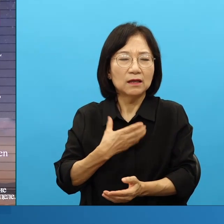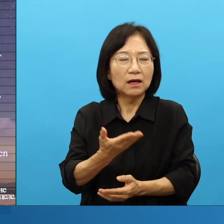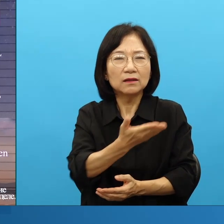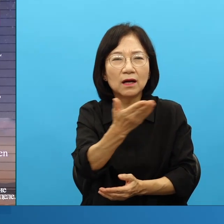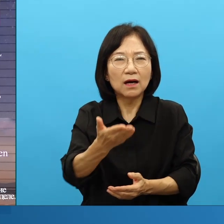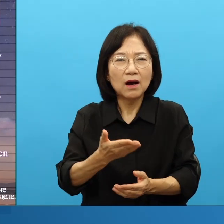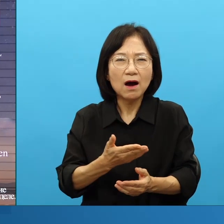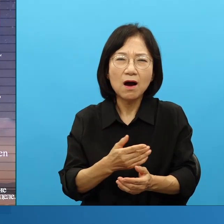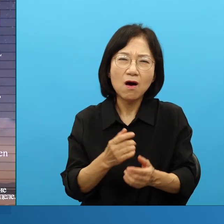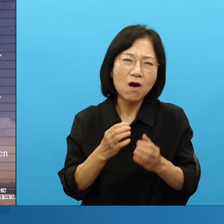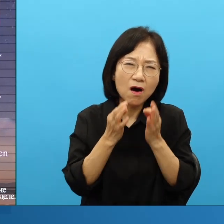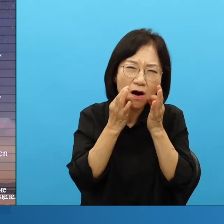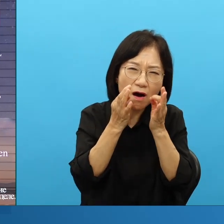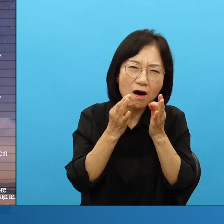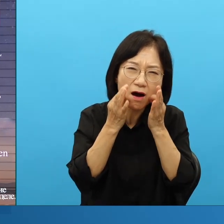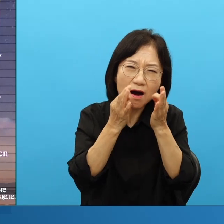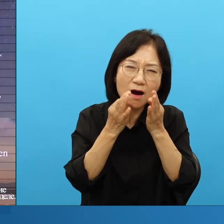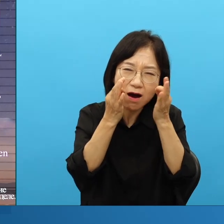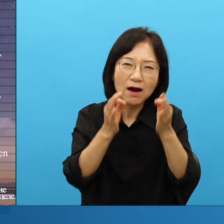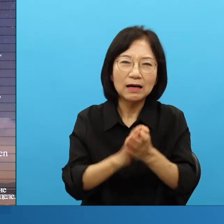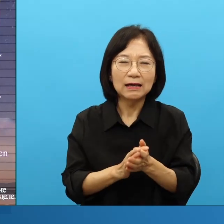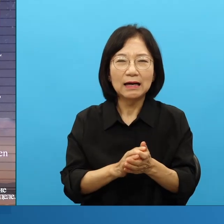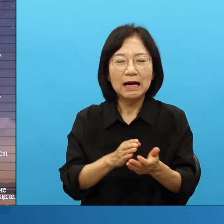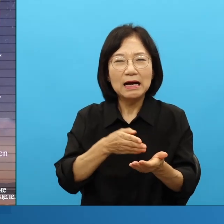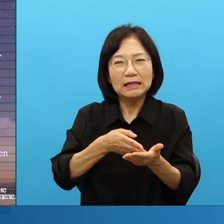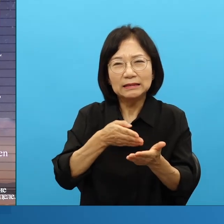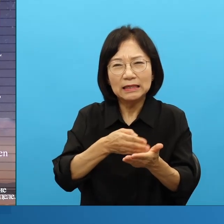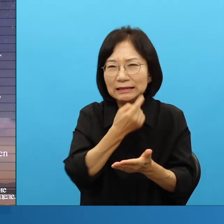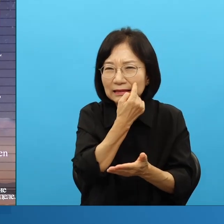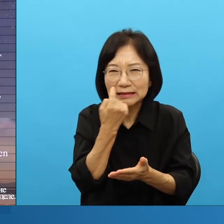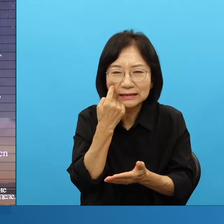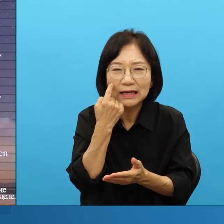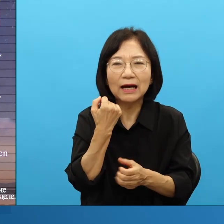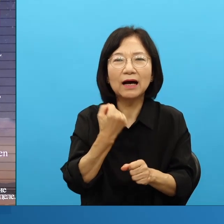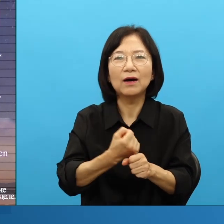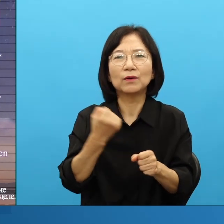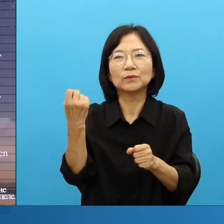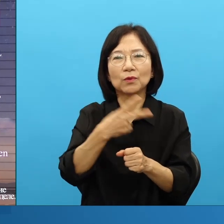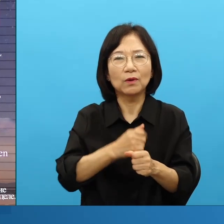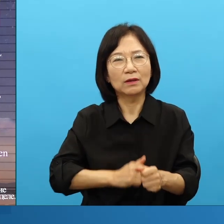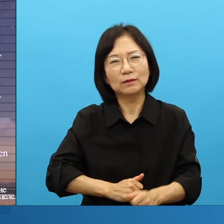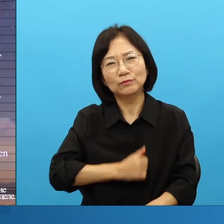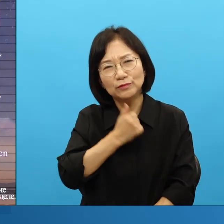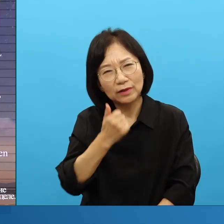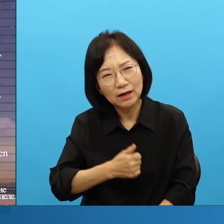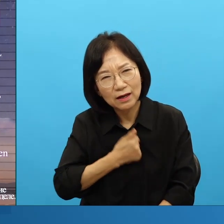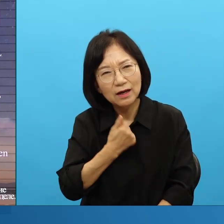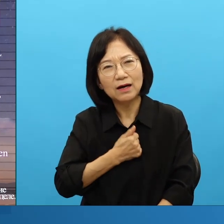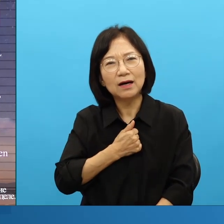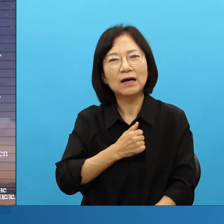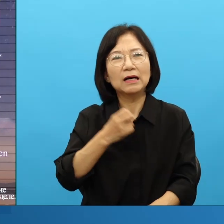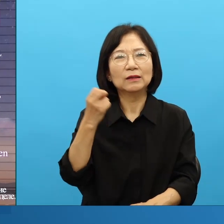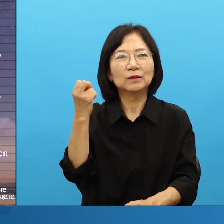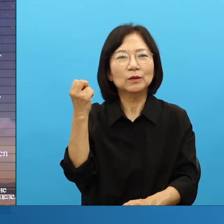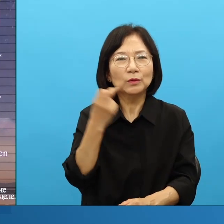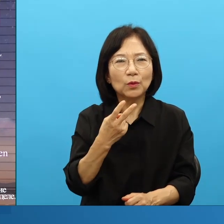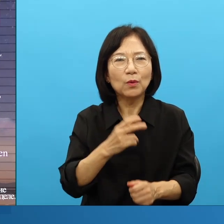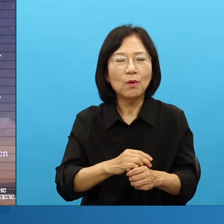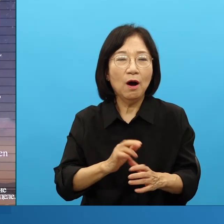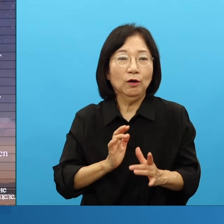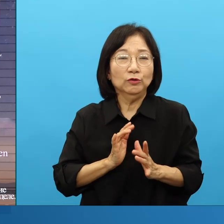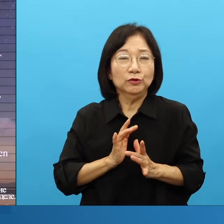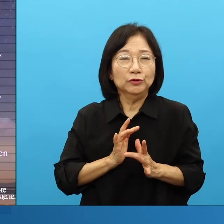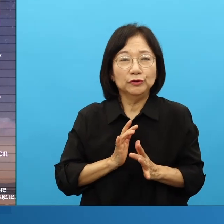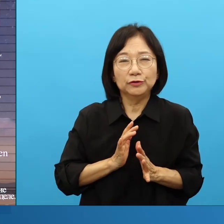근심이 너희로 얼마나 간절하게 하며 얼마나 변증하게 하며 얼마나 분하게 하며